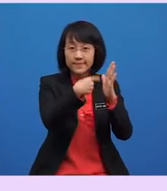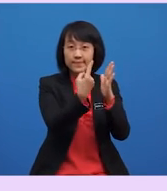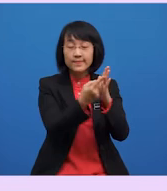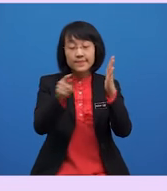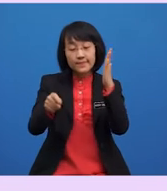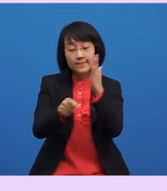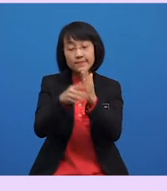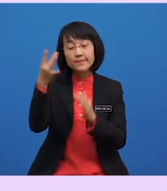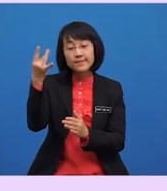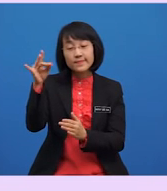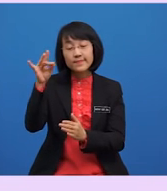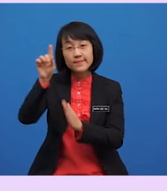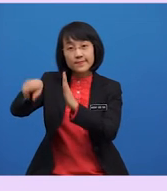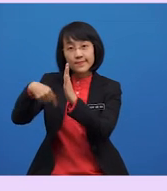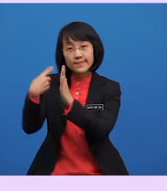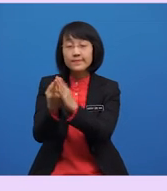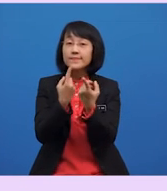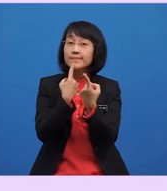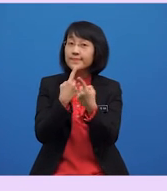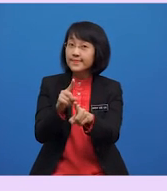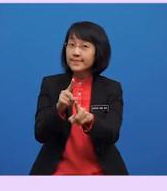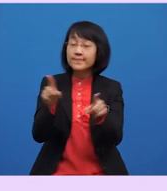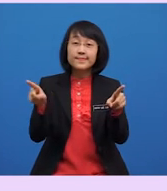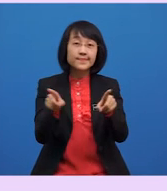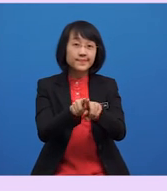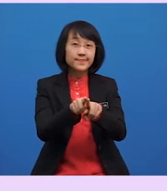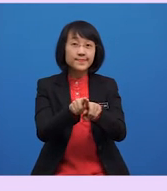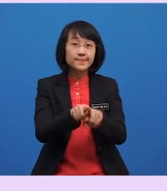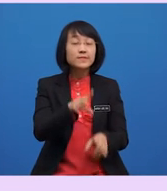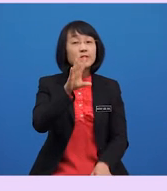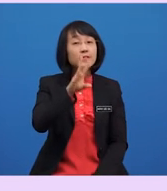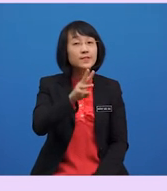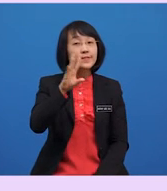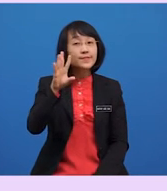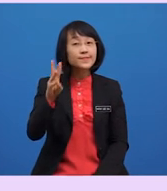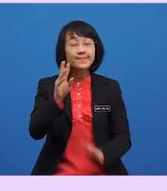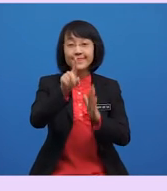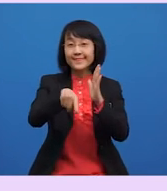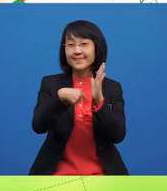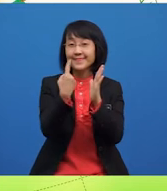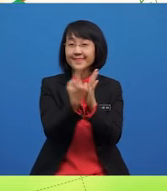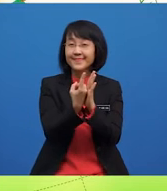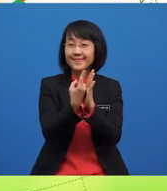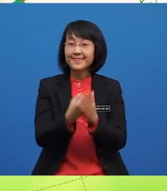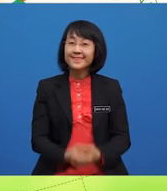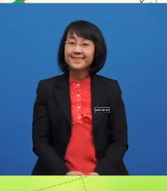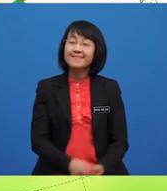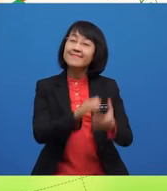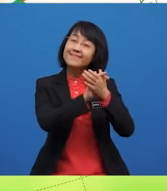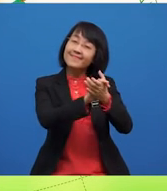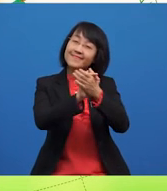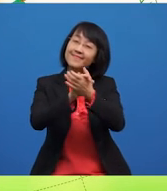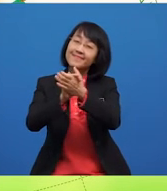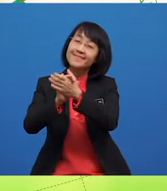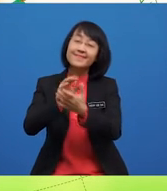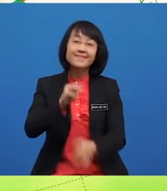dan 18 jam, jawapannya sama dengan 66 jam. Tahniah